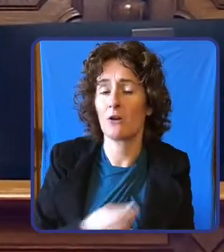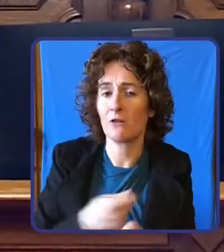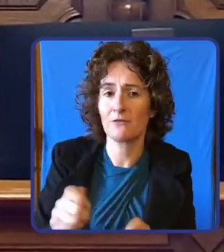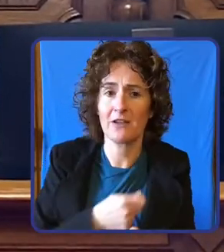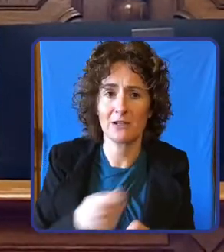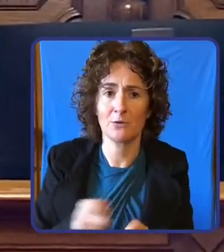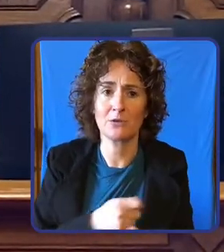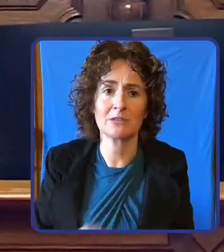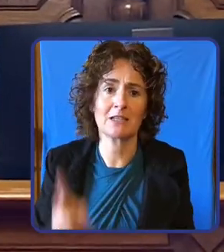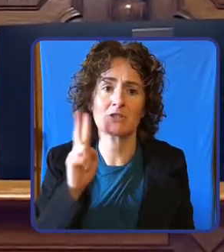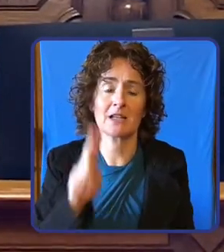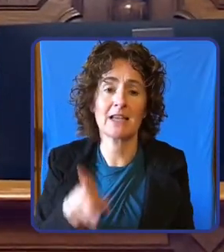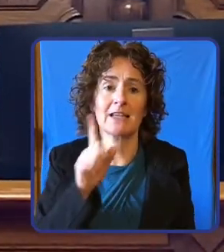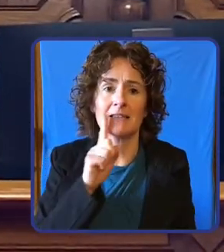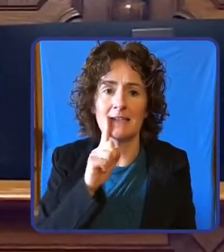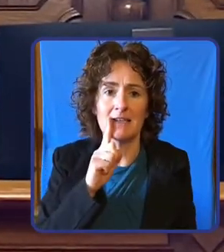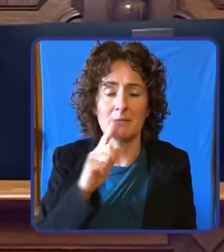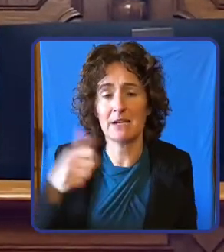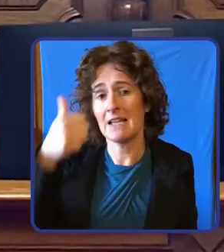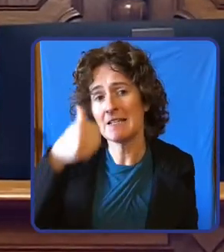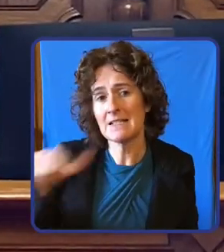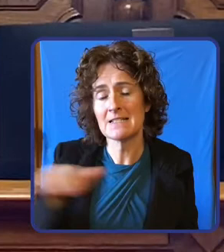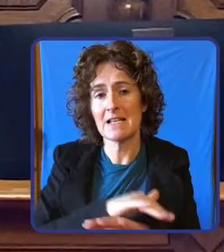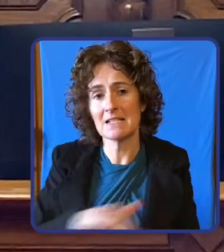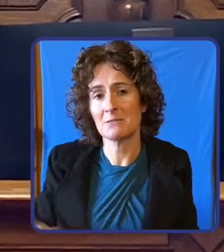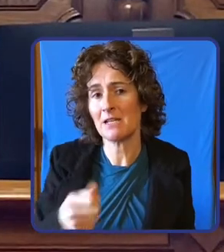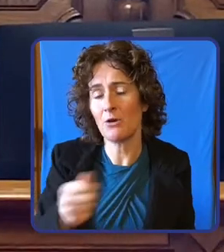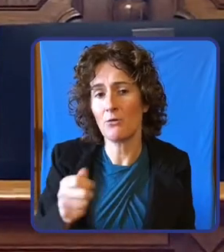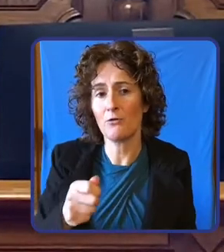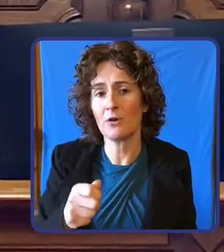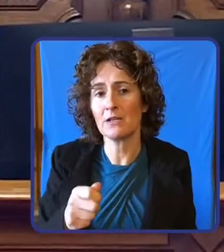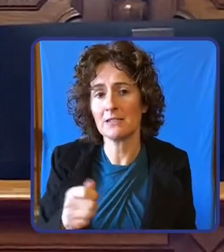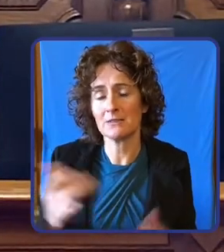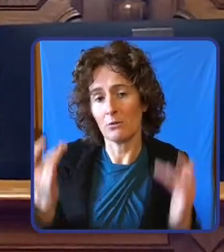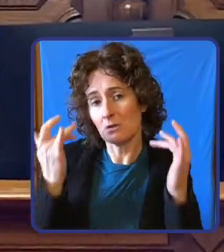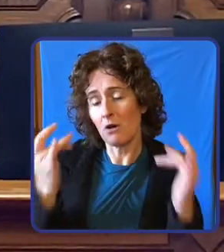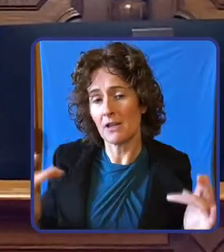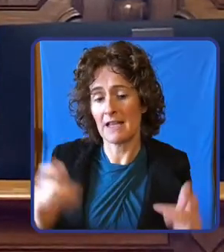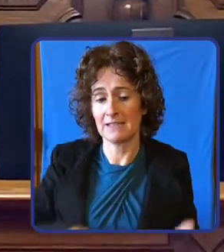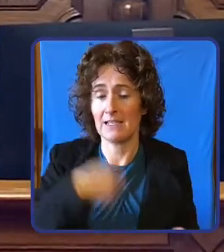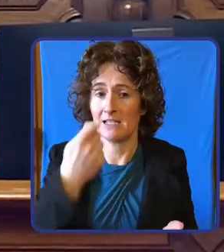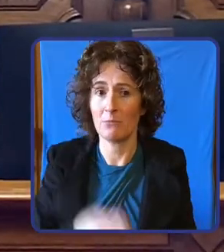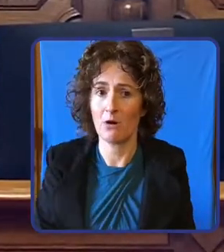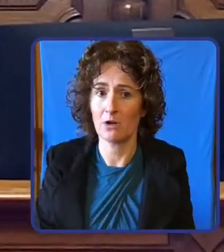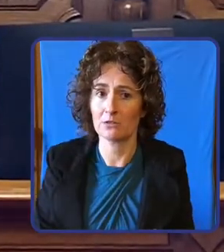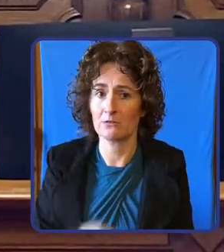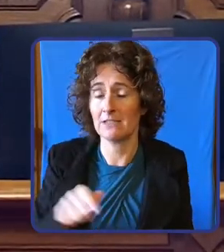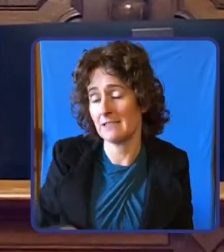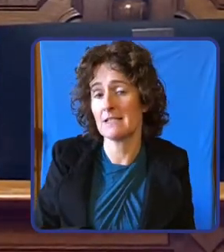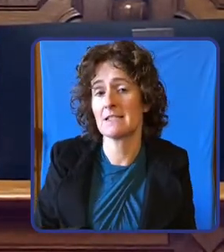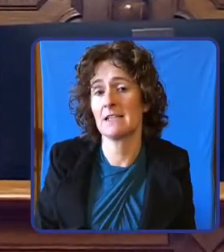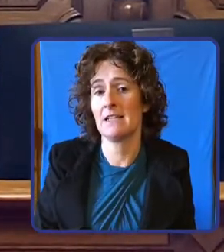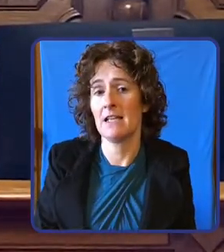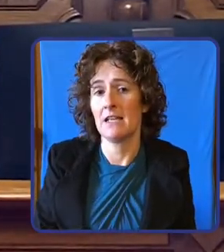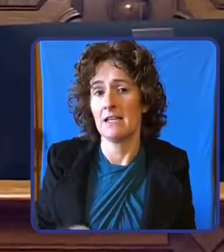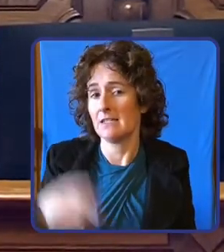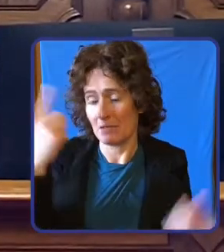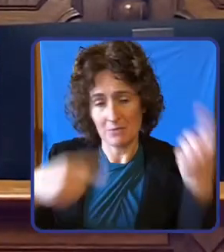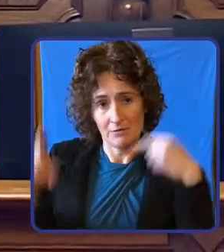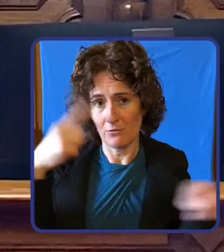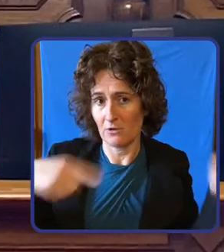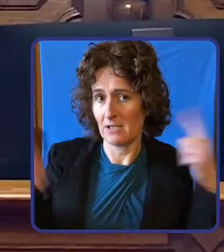a városnak Kendi Imre ajándékba adott 100 millió forintot. Én ezt nem kifogásolom. Független attól, hogy tudom, hogy Lázár János